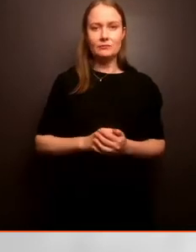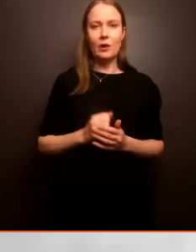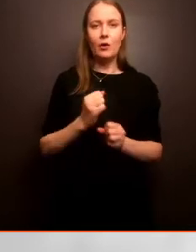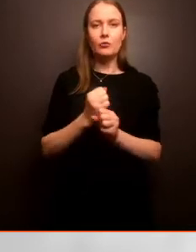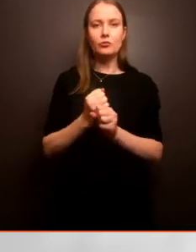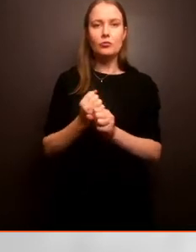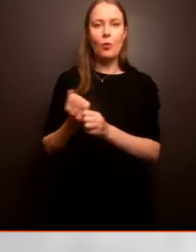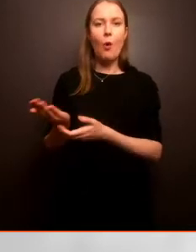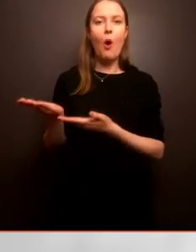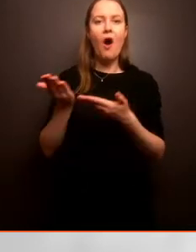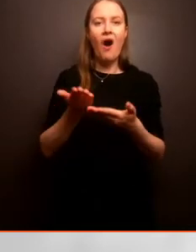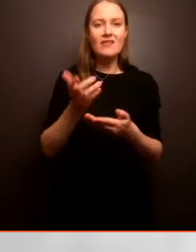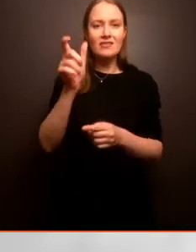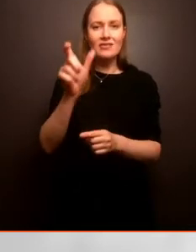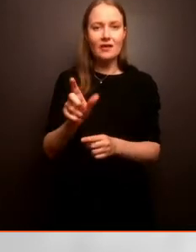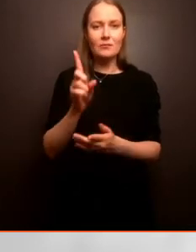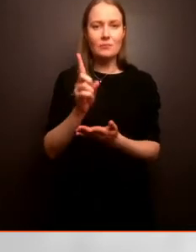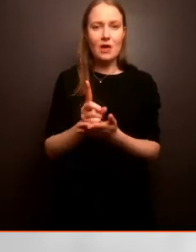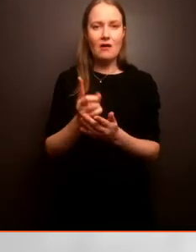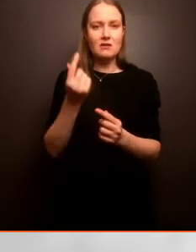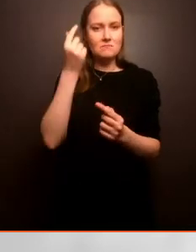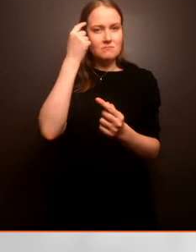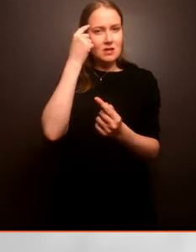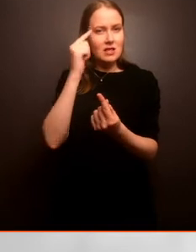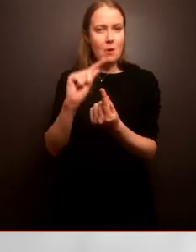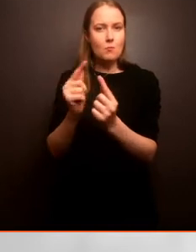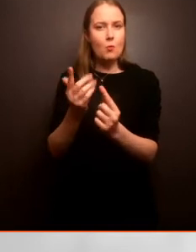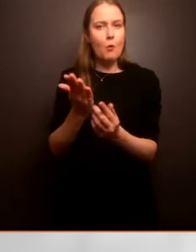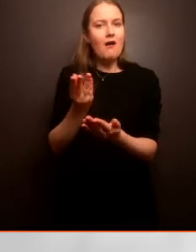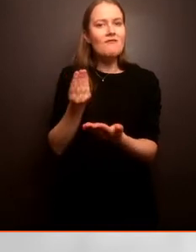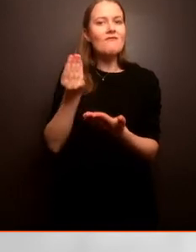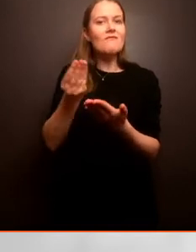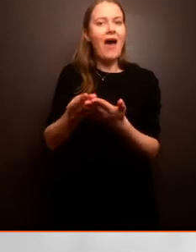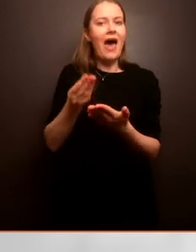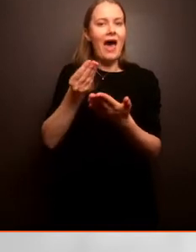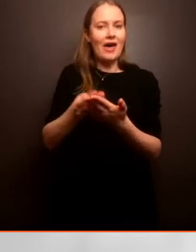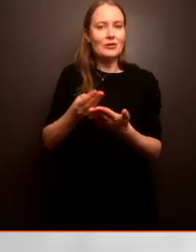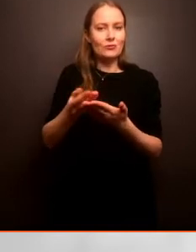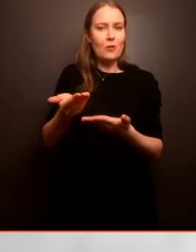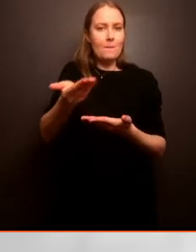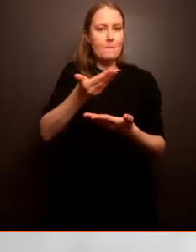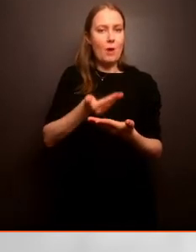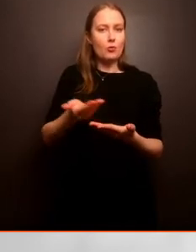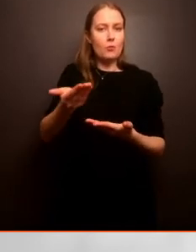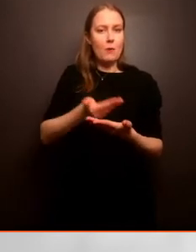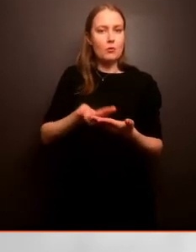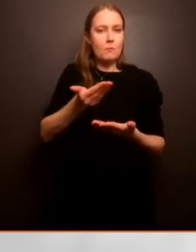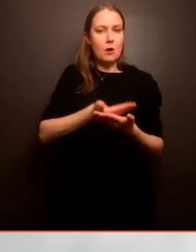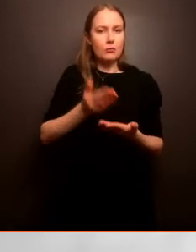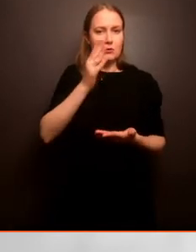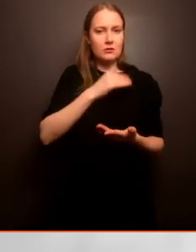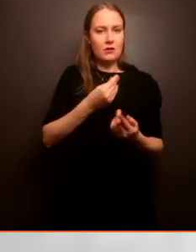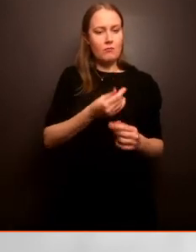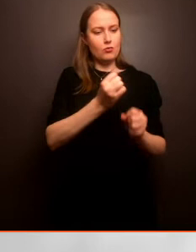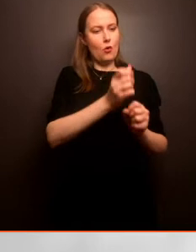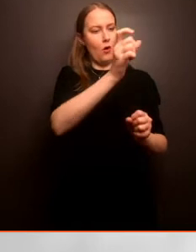Tööandjad peavad täna ümber vaatama päris palju oma väärtuspakkumist, ehk siis kas see, mida oma töötaja teile